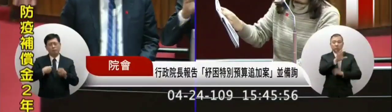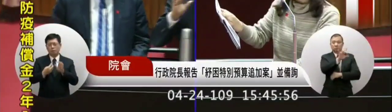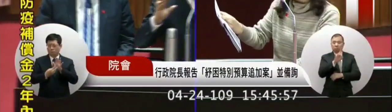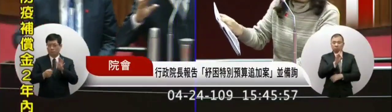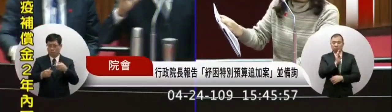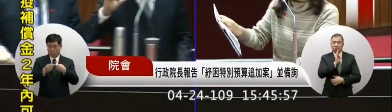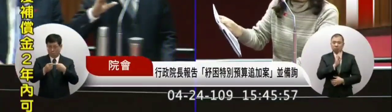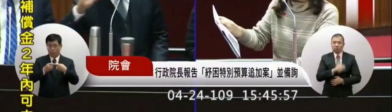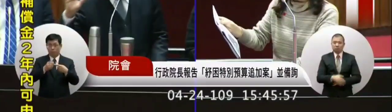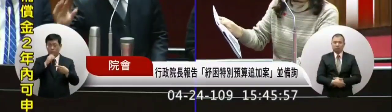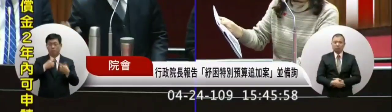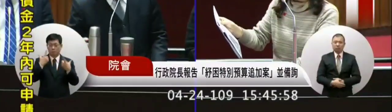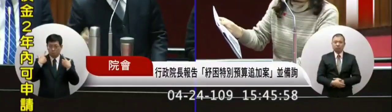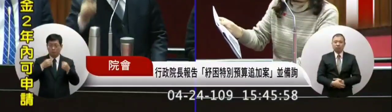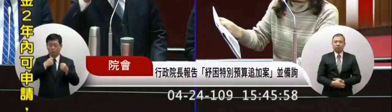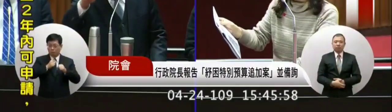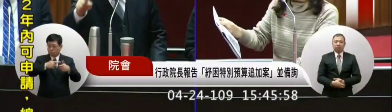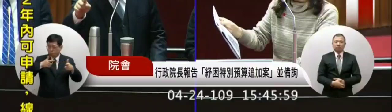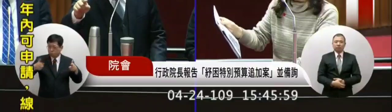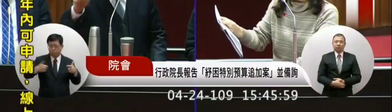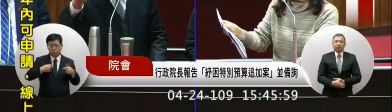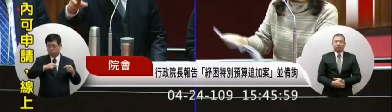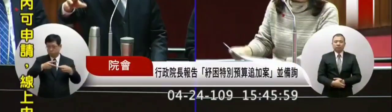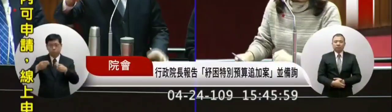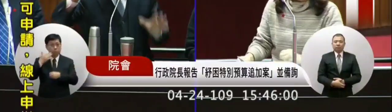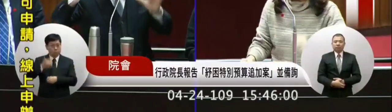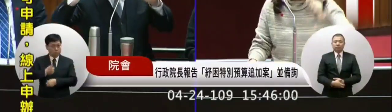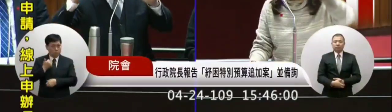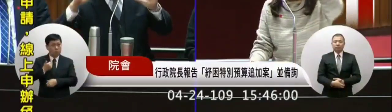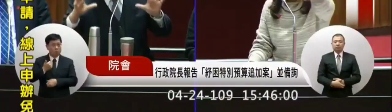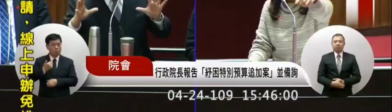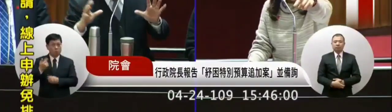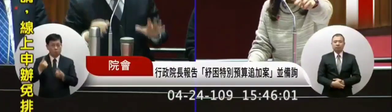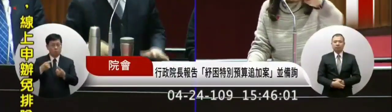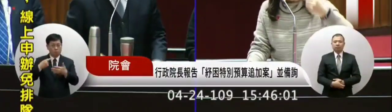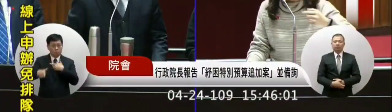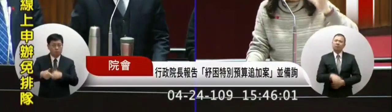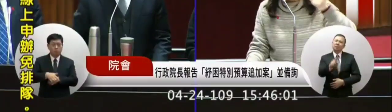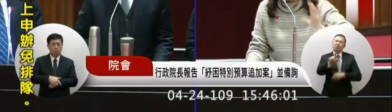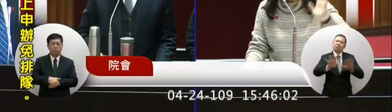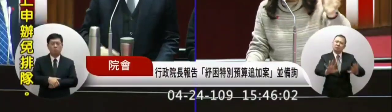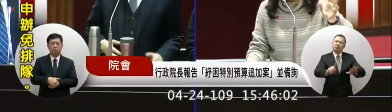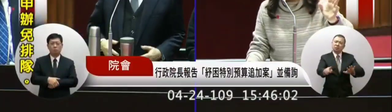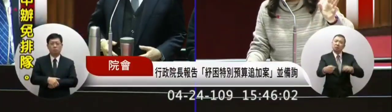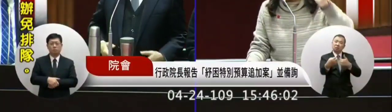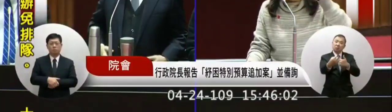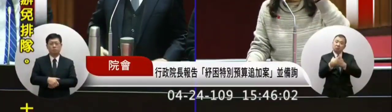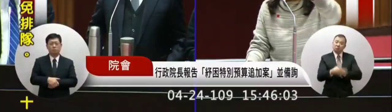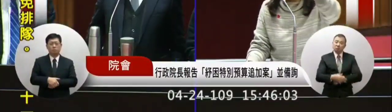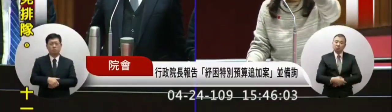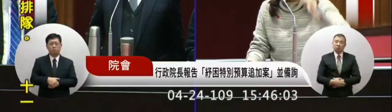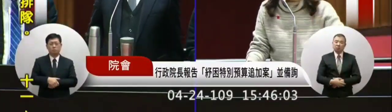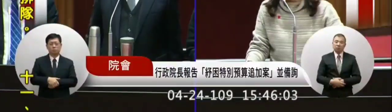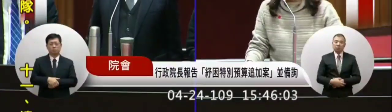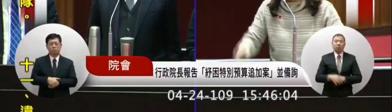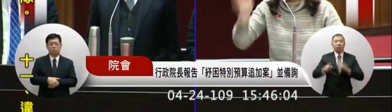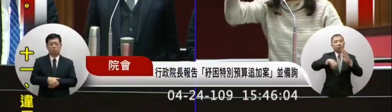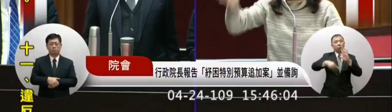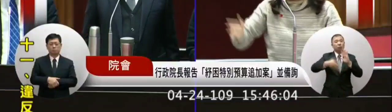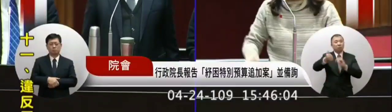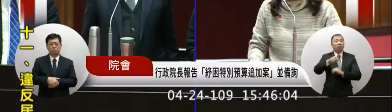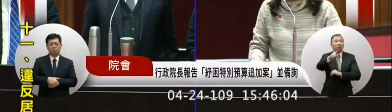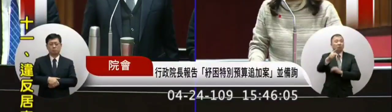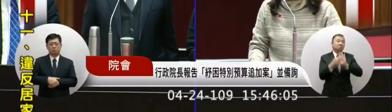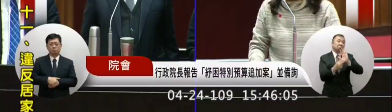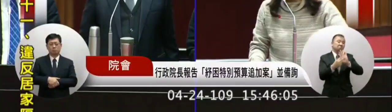这样一直就各种方面，如果真的有这样， 那你现在告诉我说，只要院长，你也说